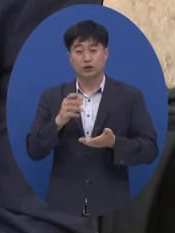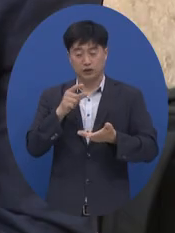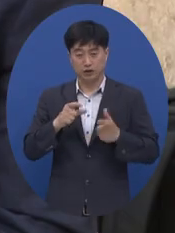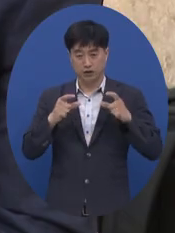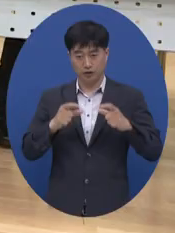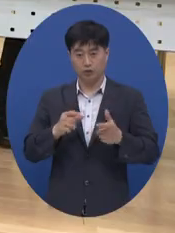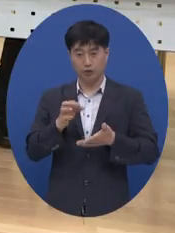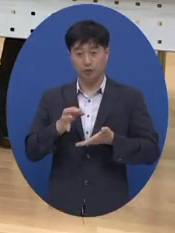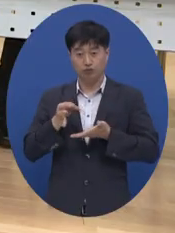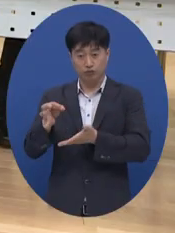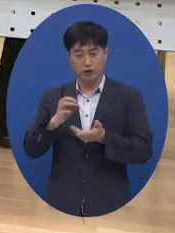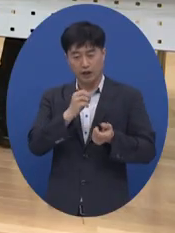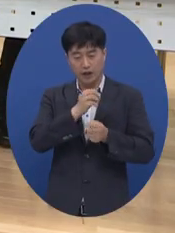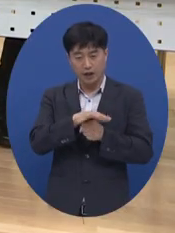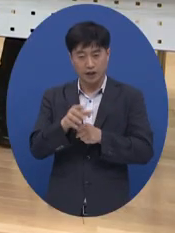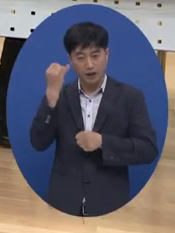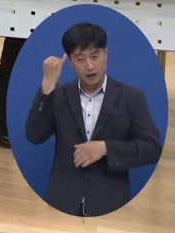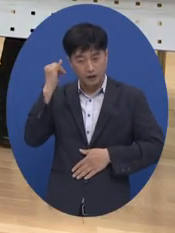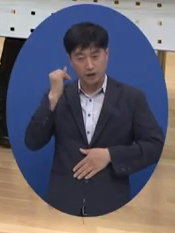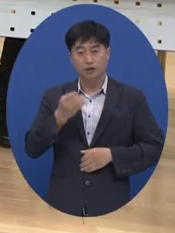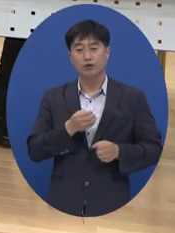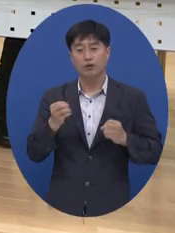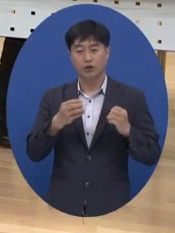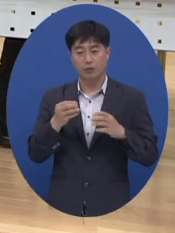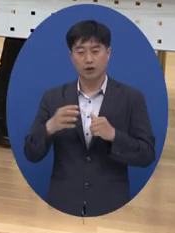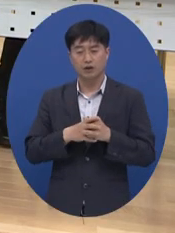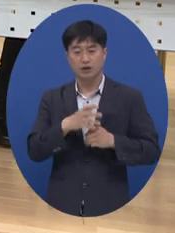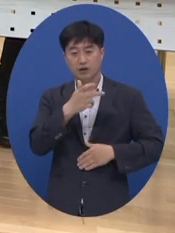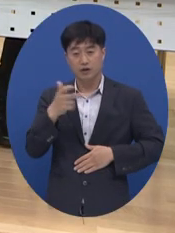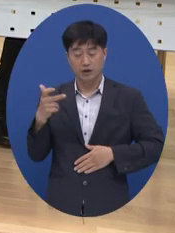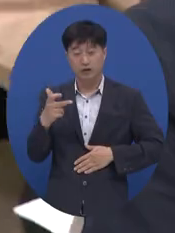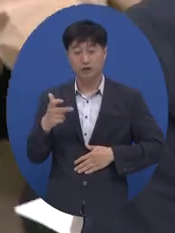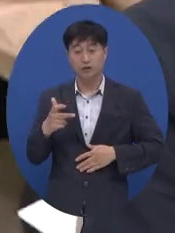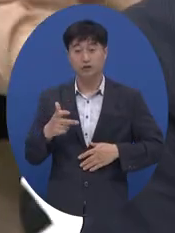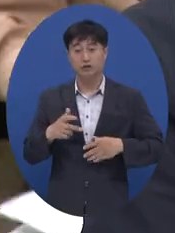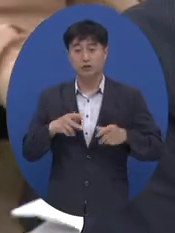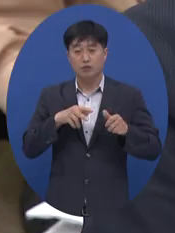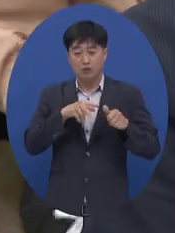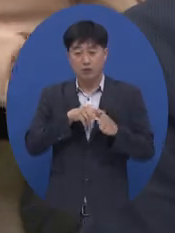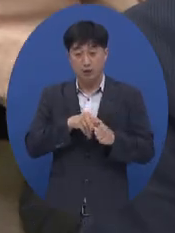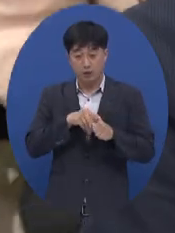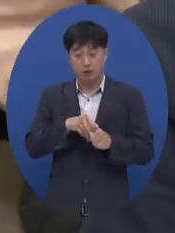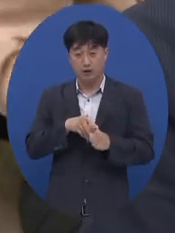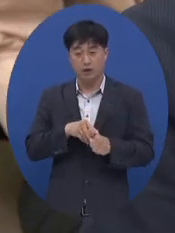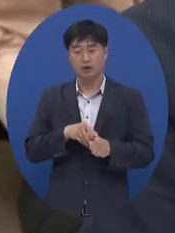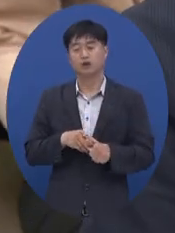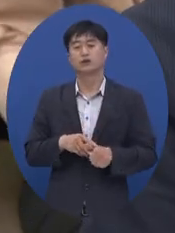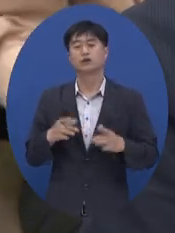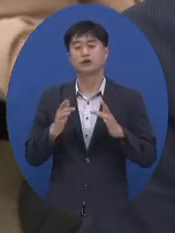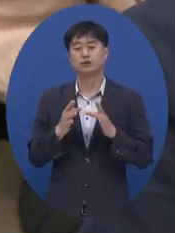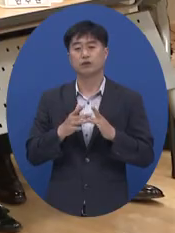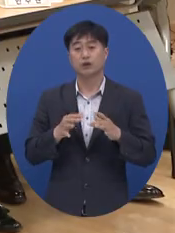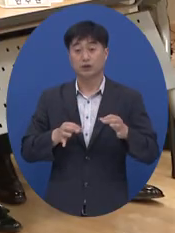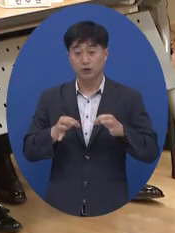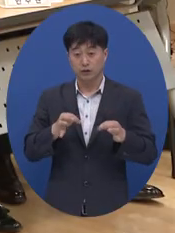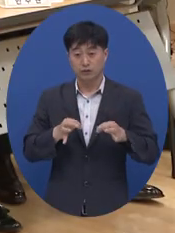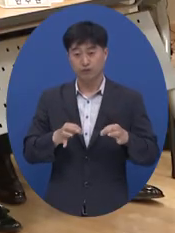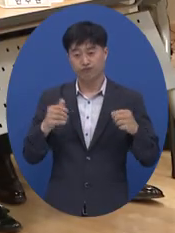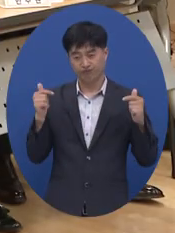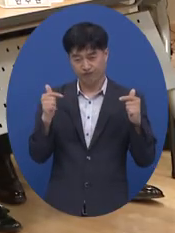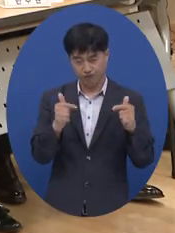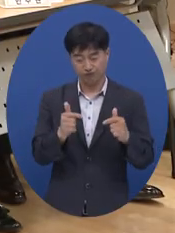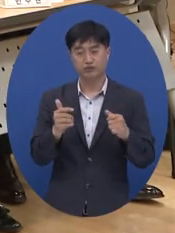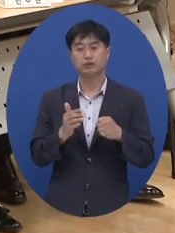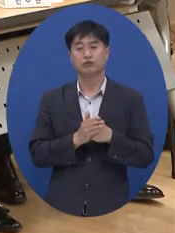아이디어가 오갔고 더불어 대형 유통점이 인터넷 쇼핑 등의 이유로 점차 매출이 줄고 있다며 이런 틈에 시장에 특화된